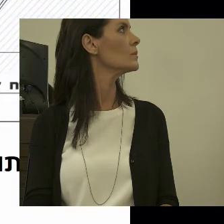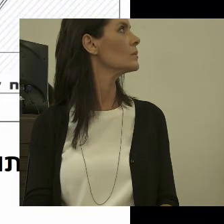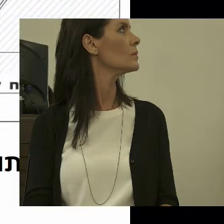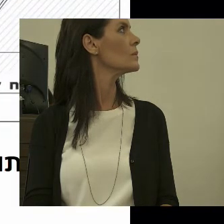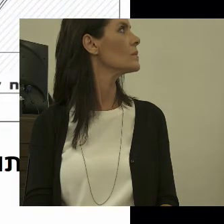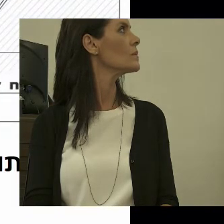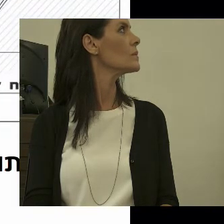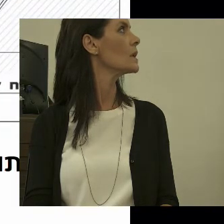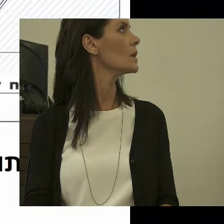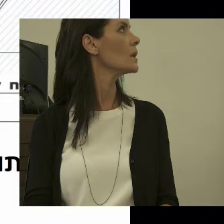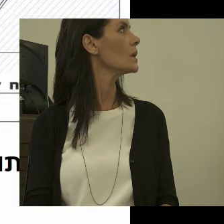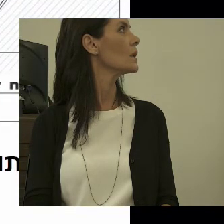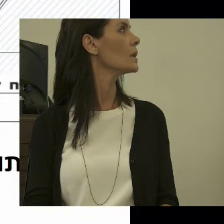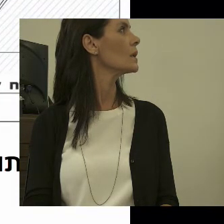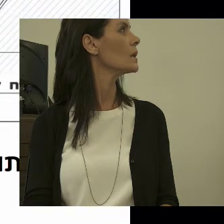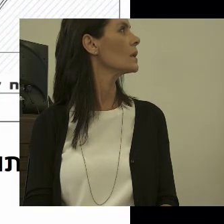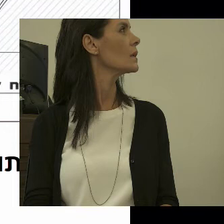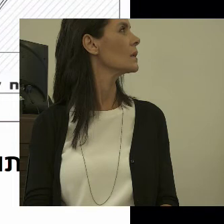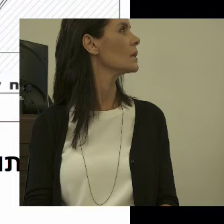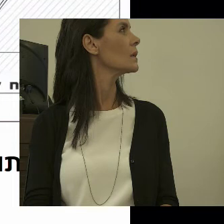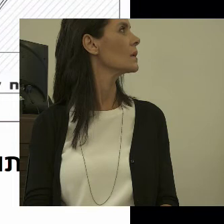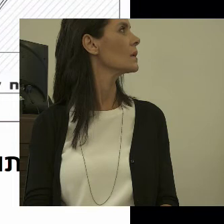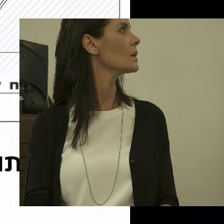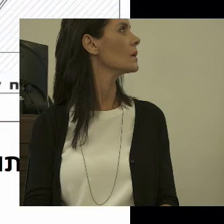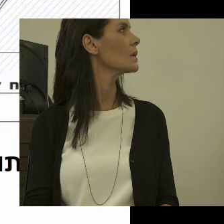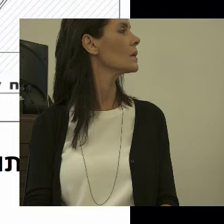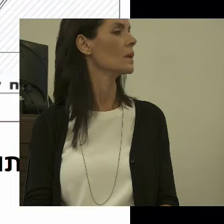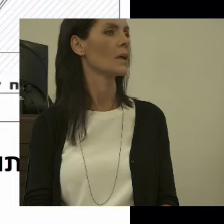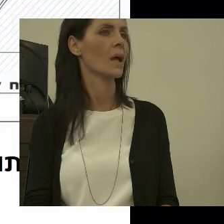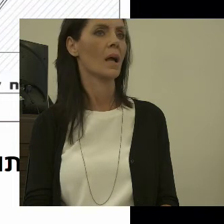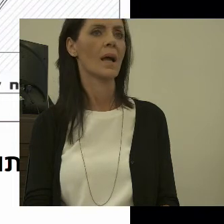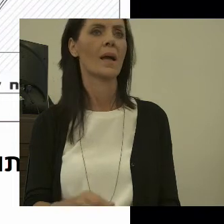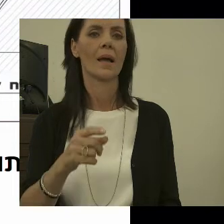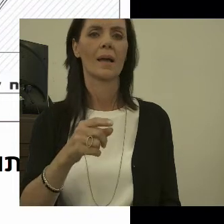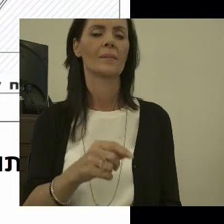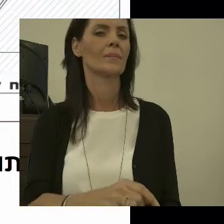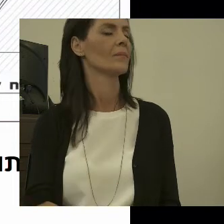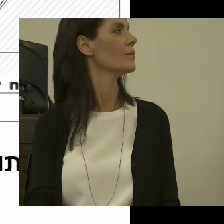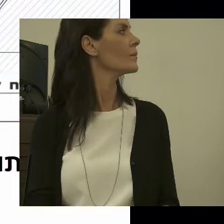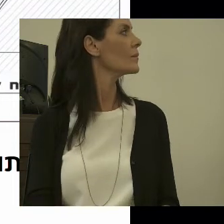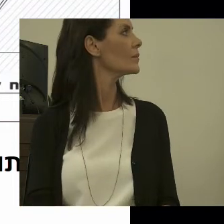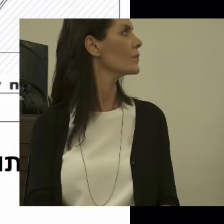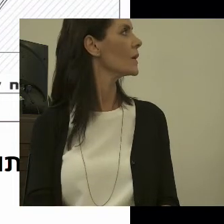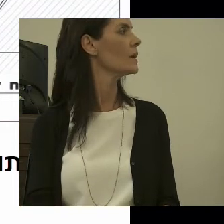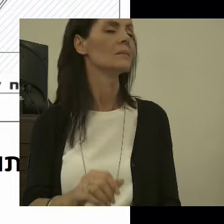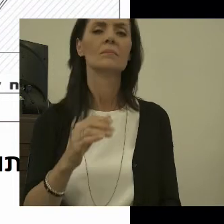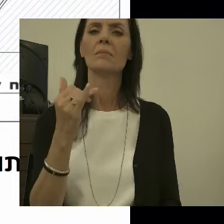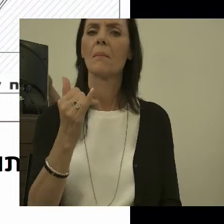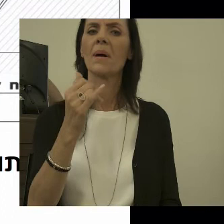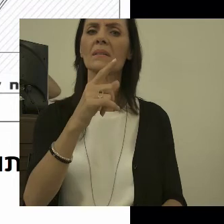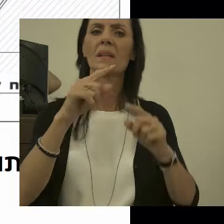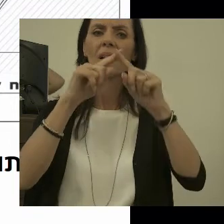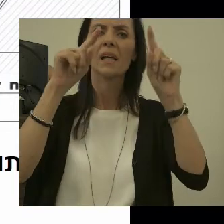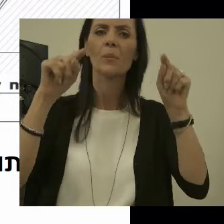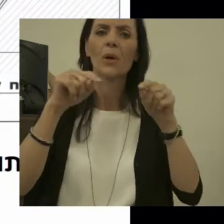הרמפה שיורדת, זאת הרמפה שיורדת, שמגיעה למפלס של החניה. יפה. הכניסה... מה זה הריבועים האדומים?